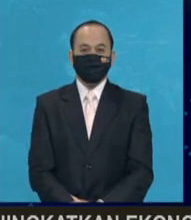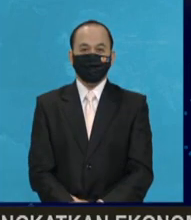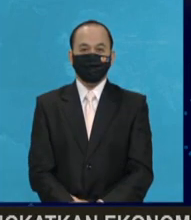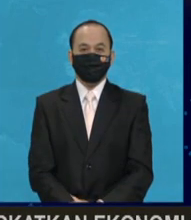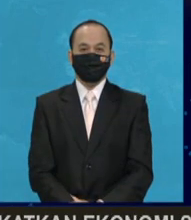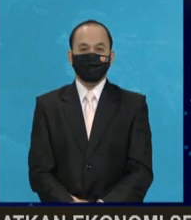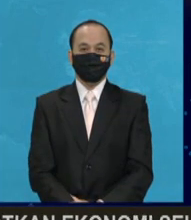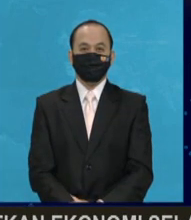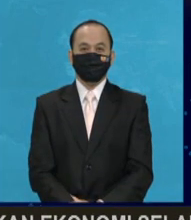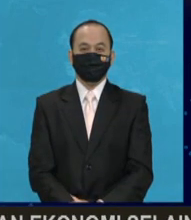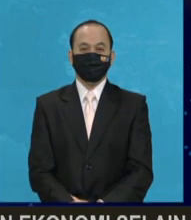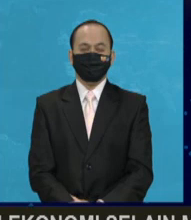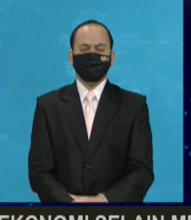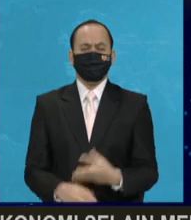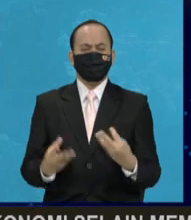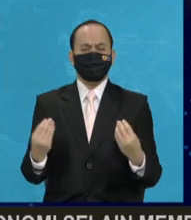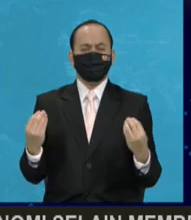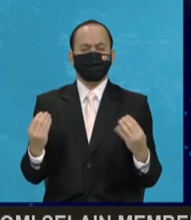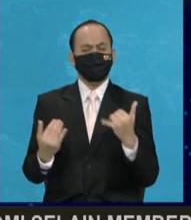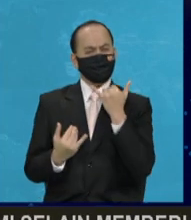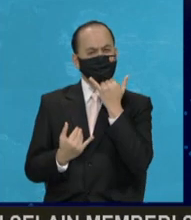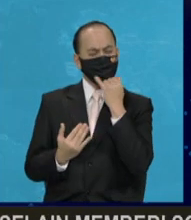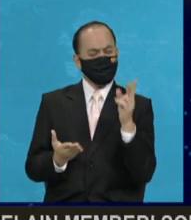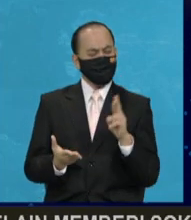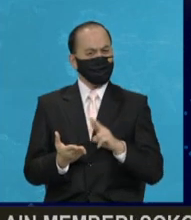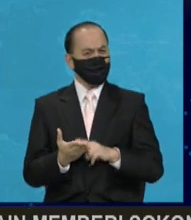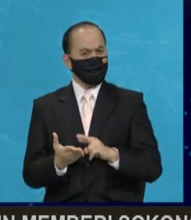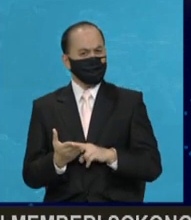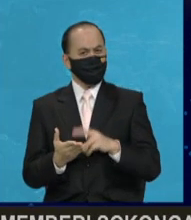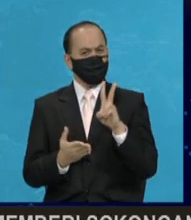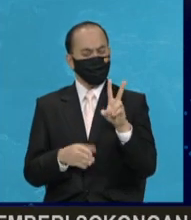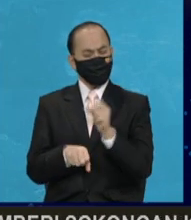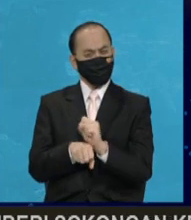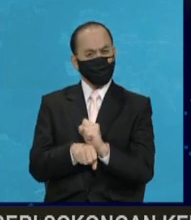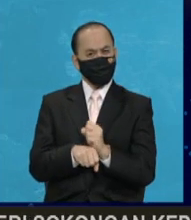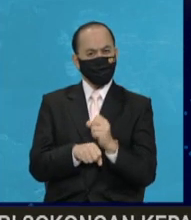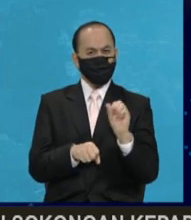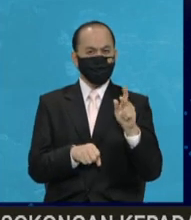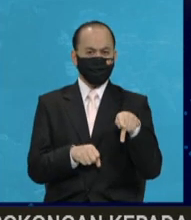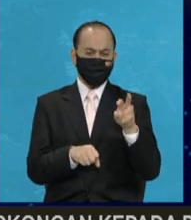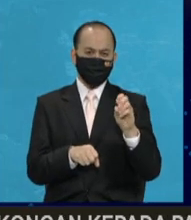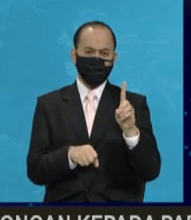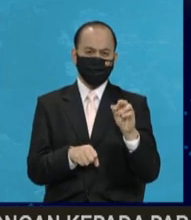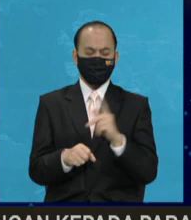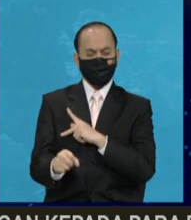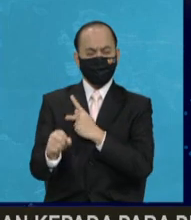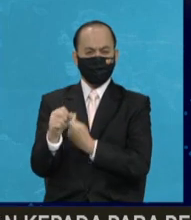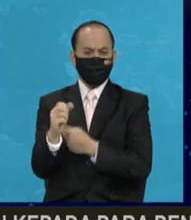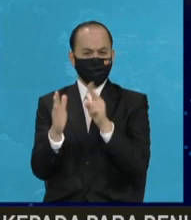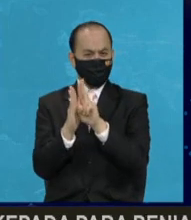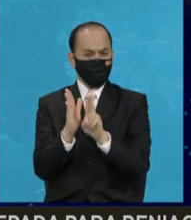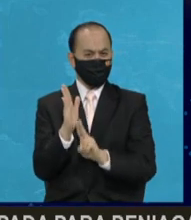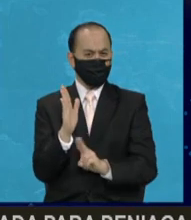Ok Google Hai beberapa kesalahan direpotkan smartedu operasi spadu oleh agensi pemerkosaan